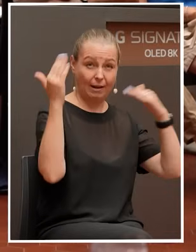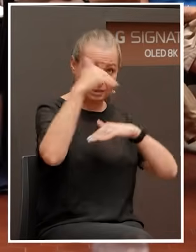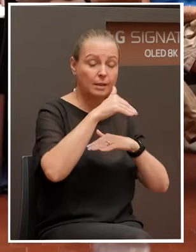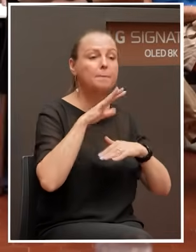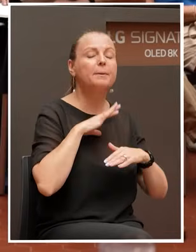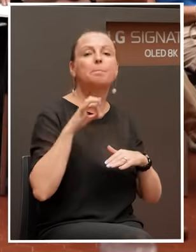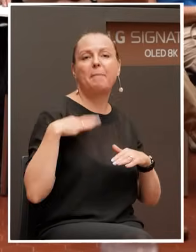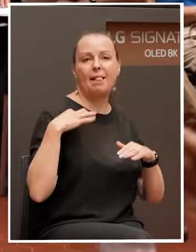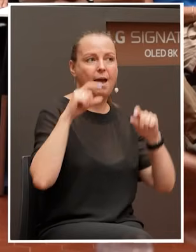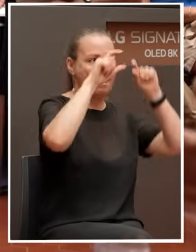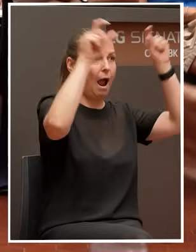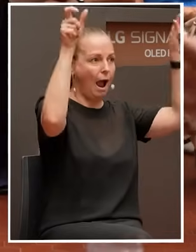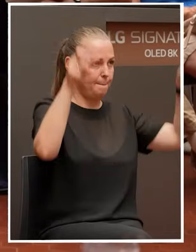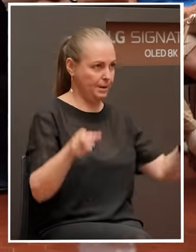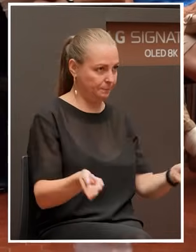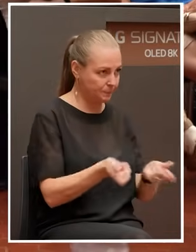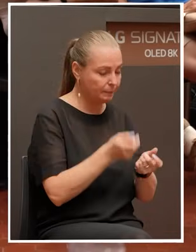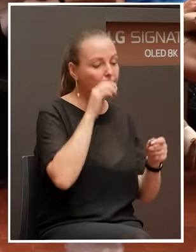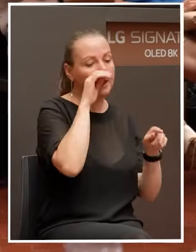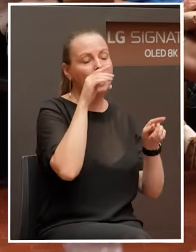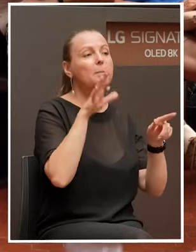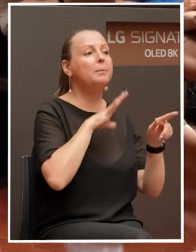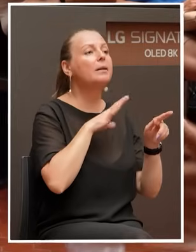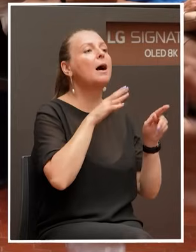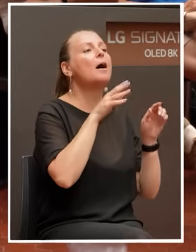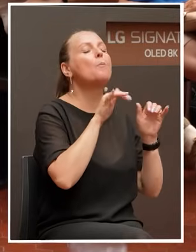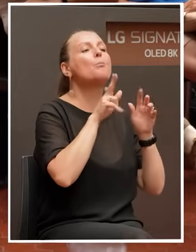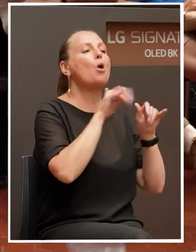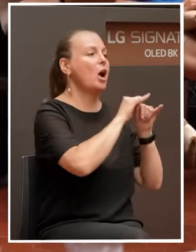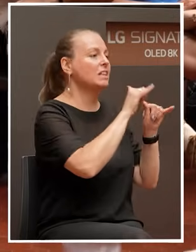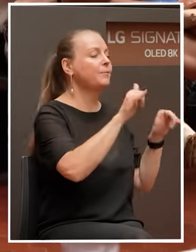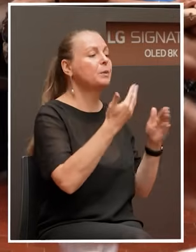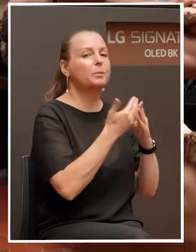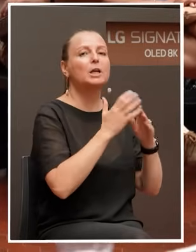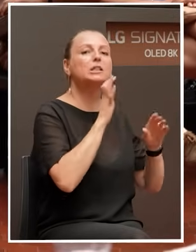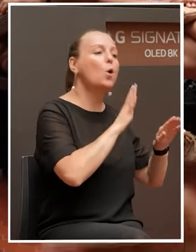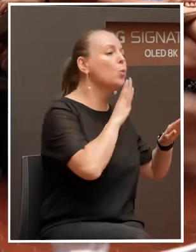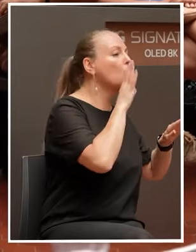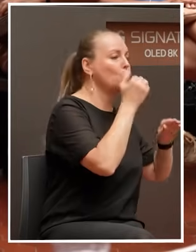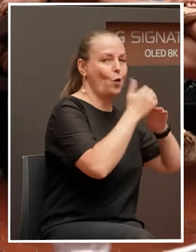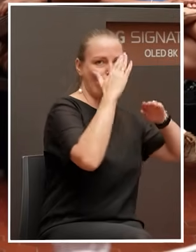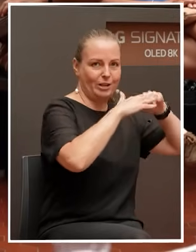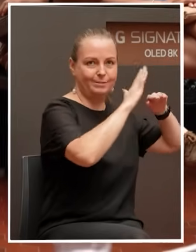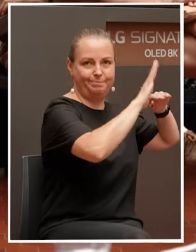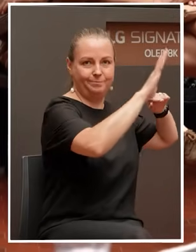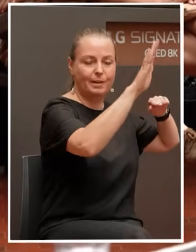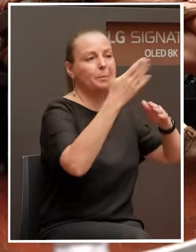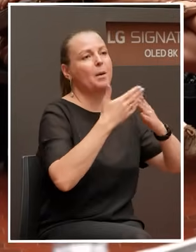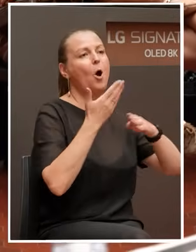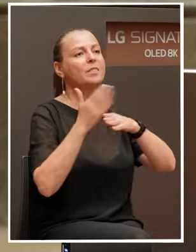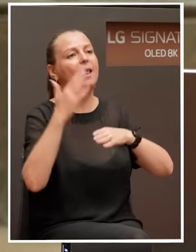Были они организованы по развитию времени суток, с утра до вечера, например, или лето и зима